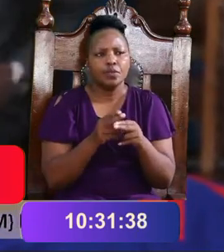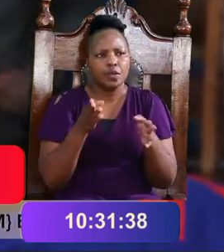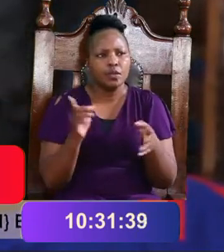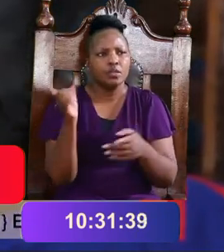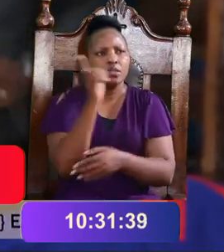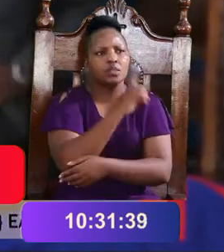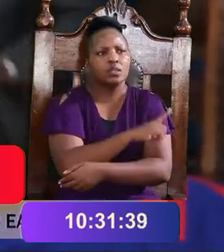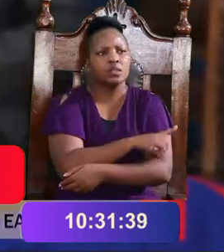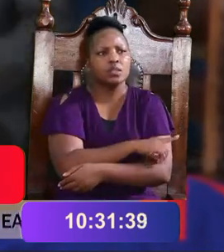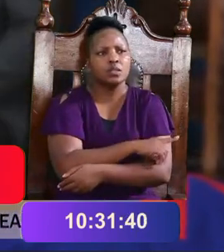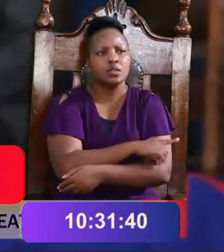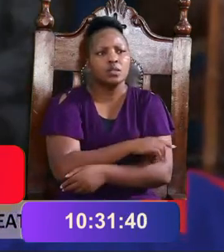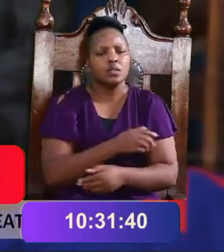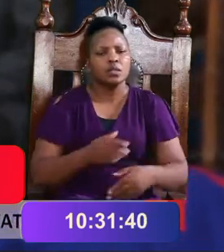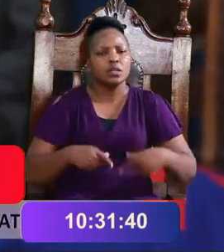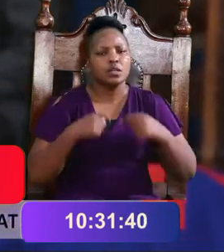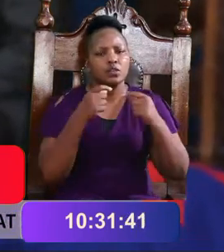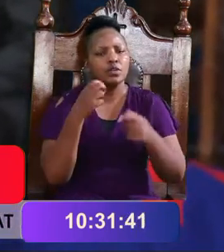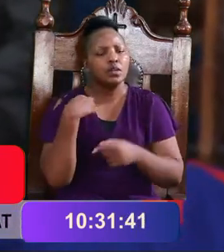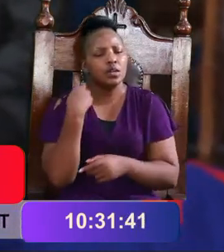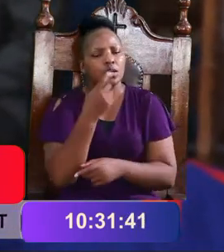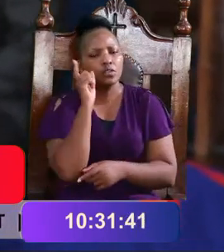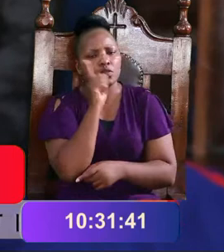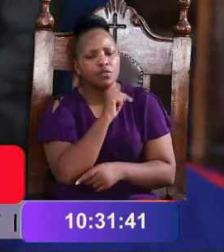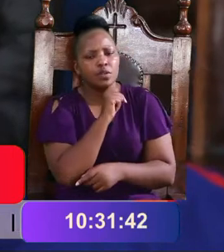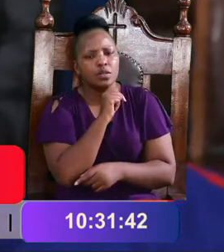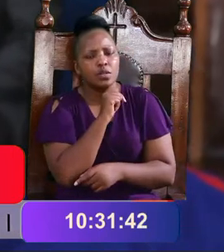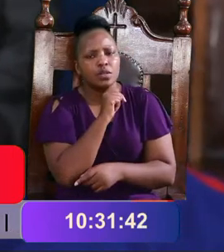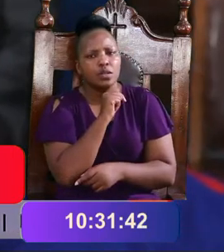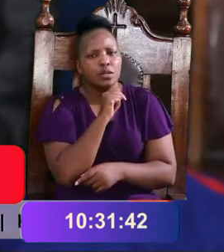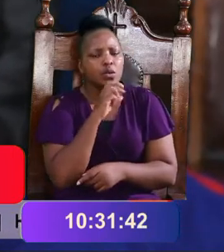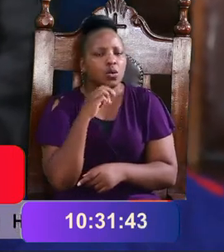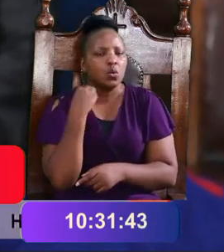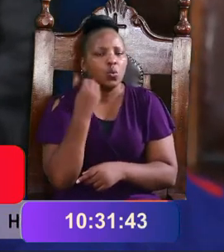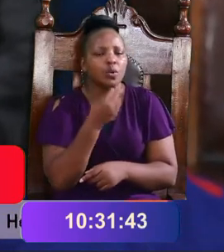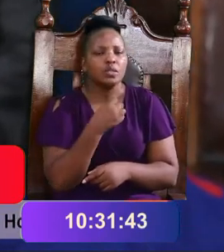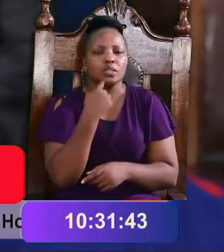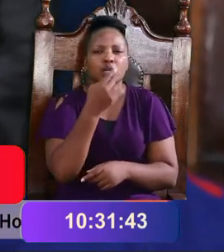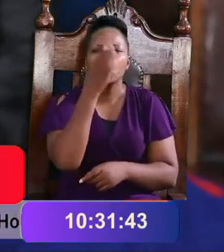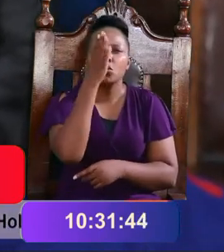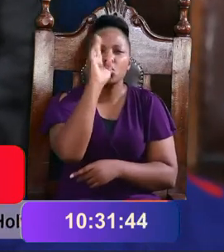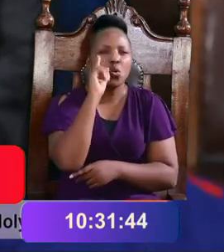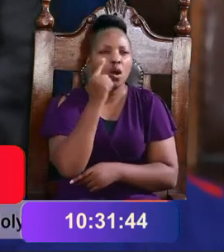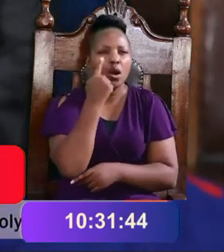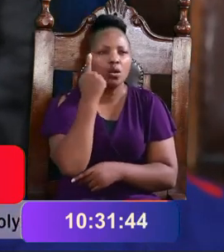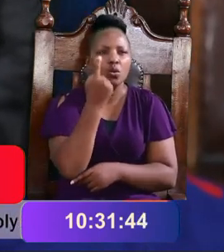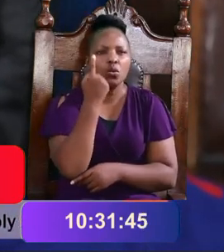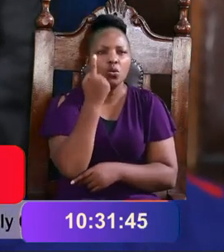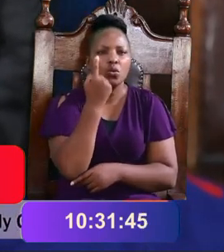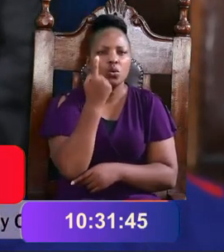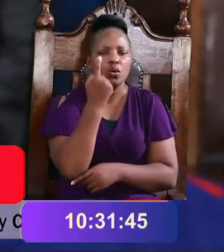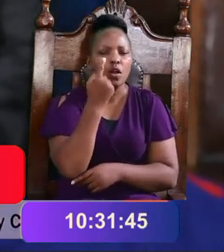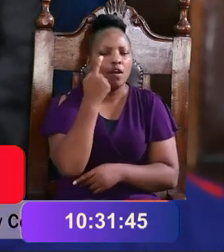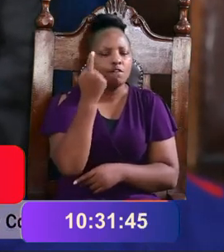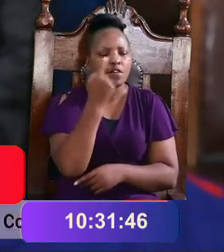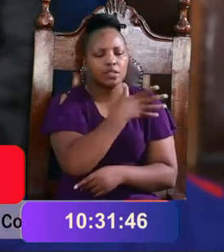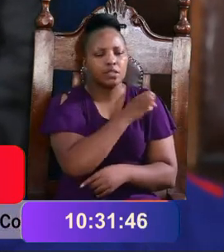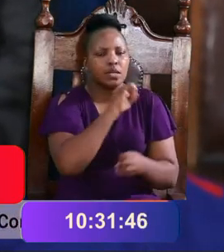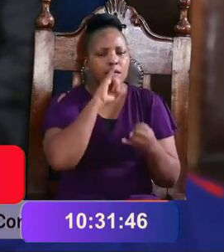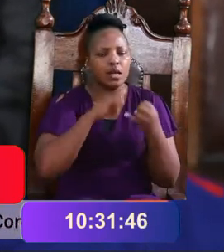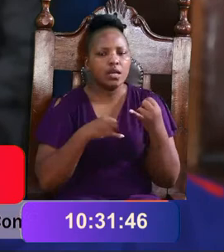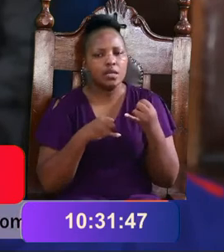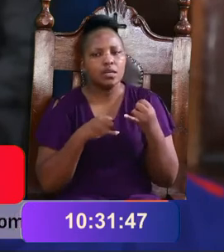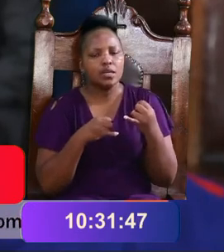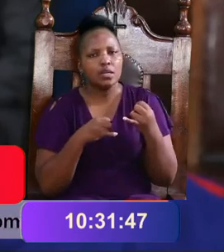huu, njema ambao umetupa sisi, tualikiri jina lako kwamba wewe ni Alpha and Omega, wewe